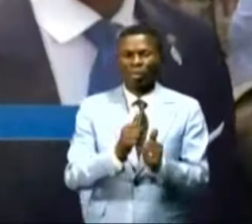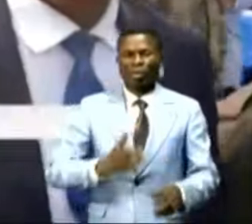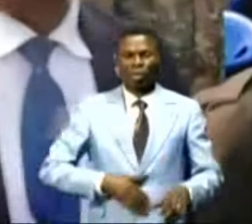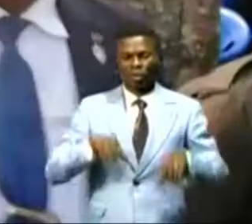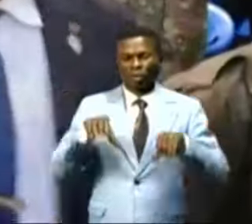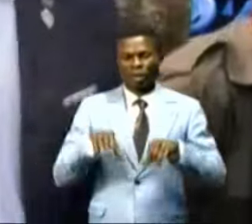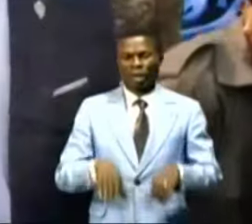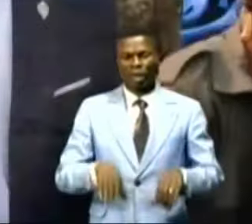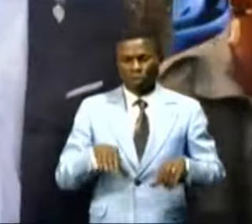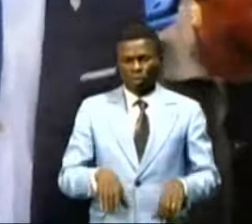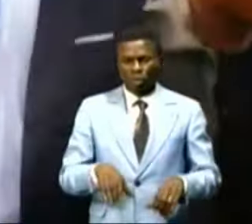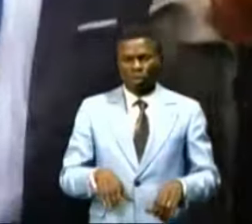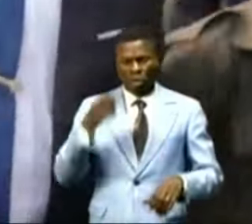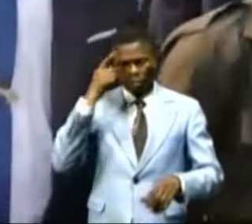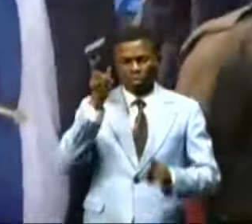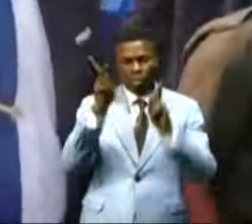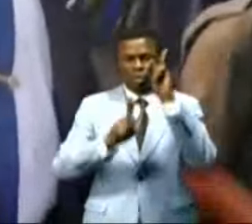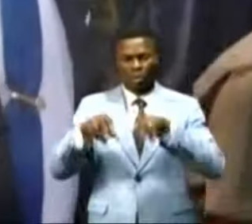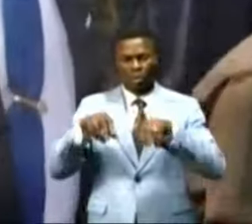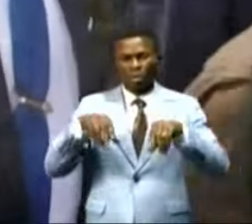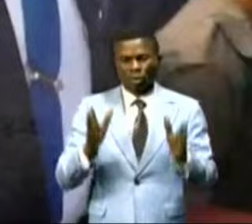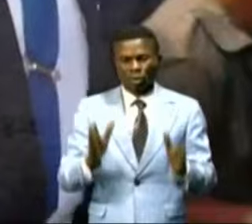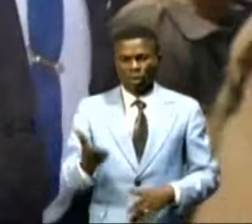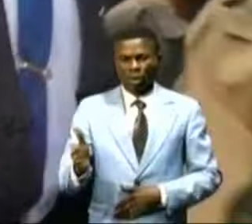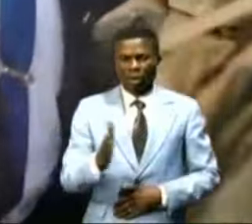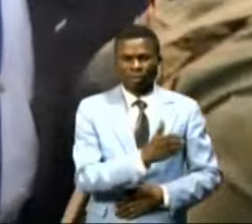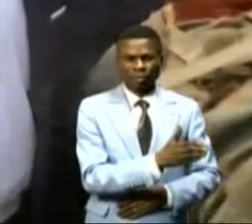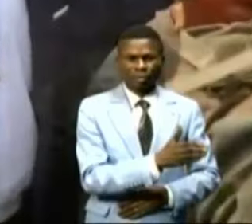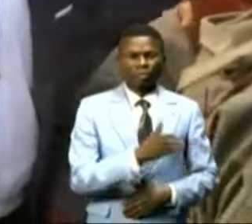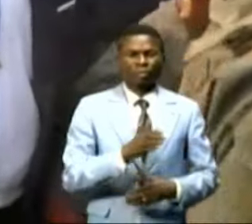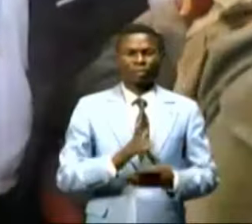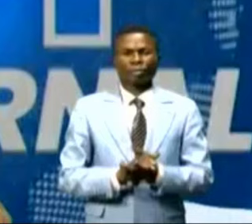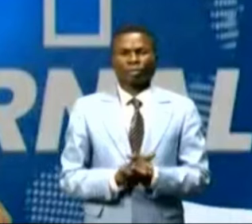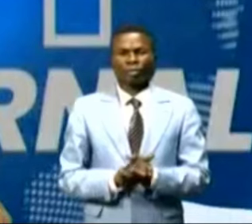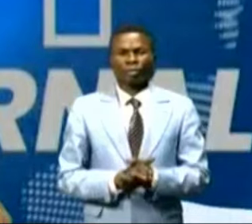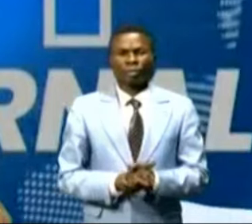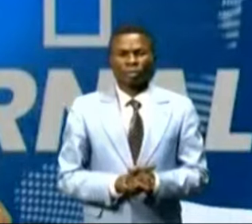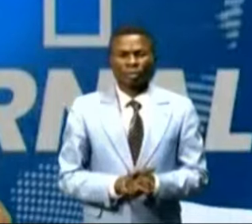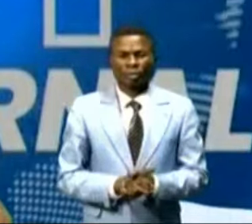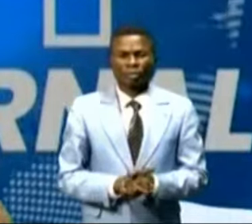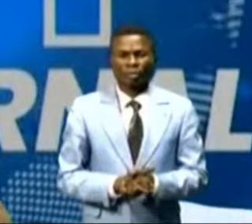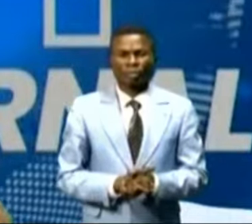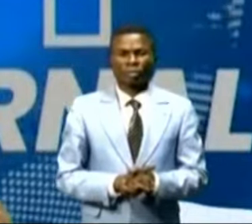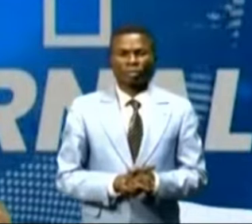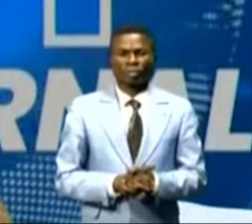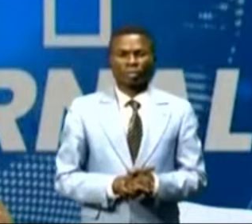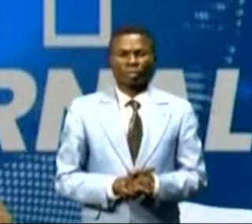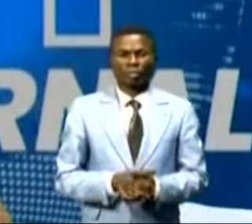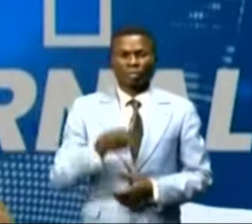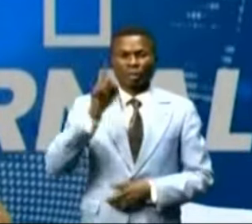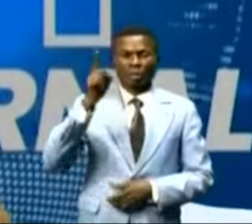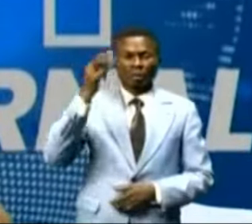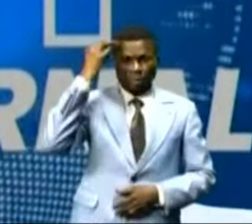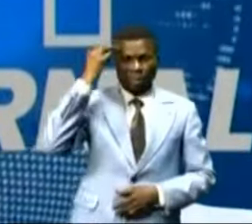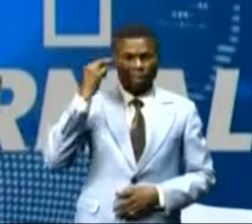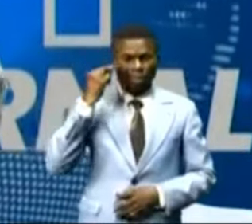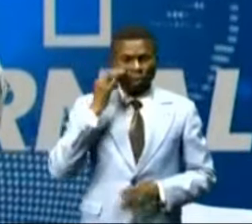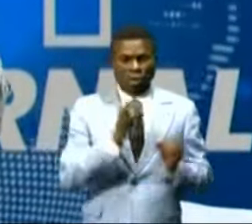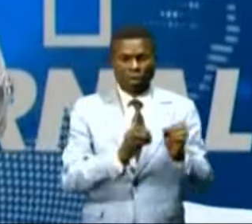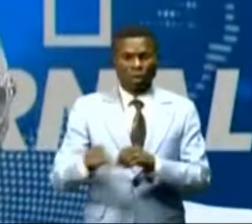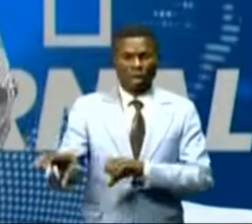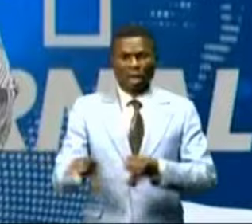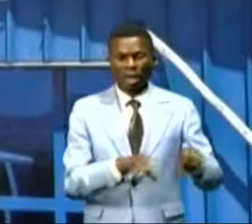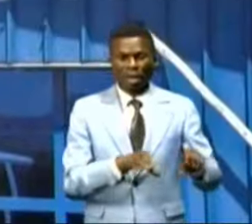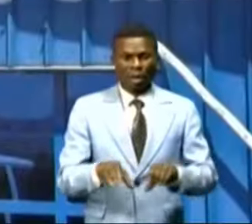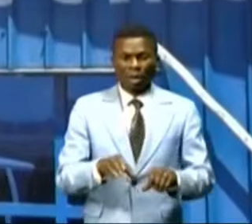nutritionnels de la population. première ministre a présidé la